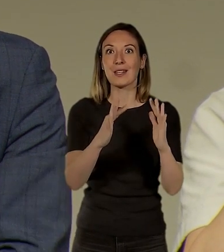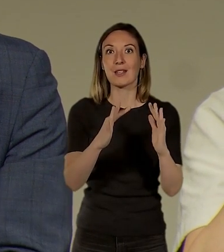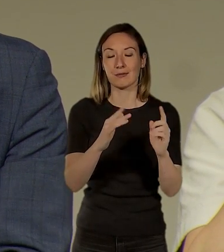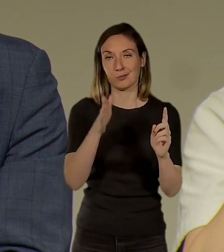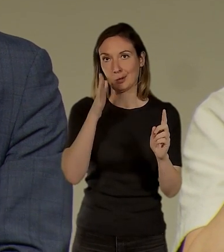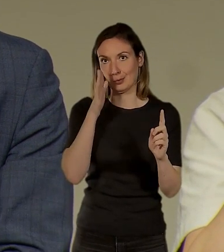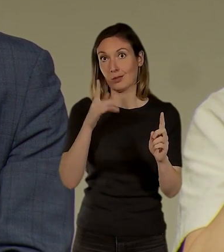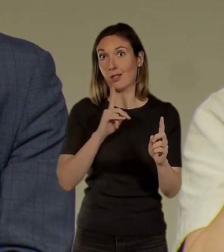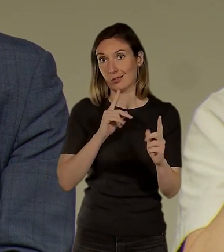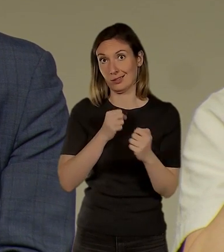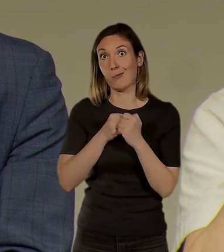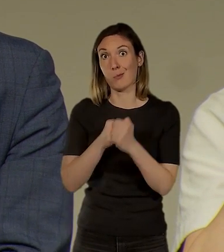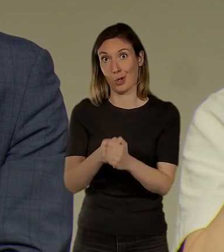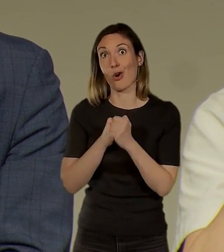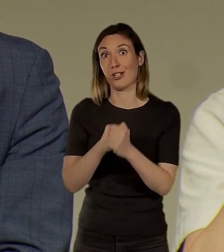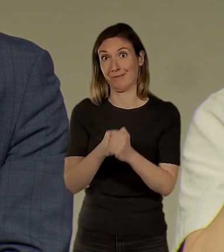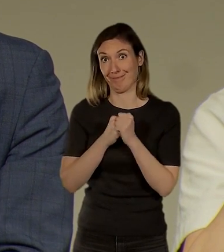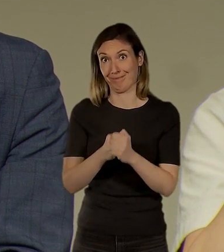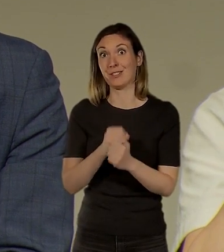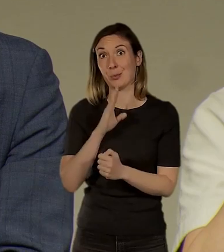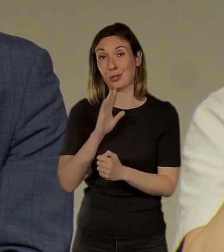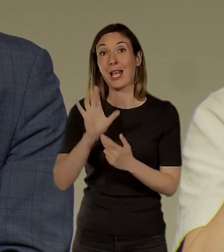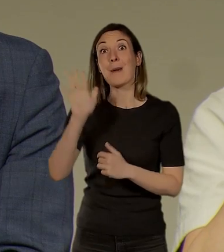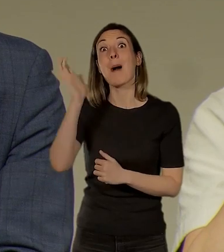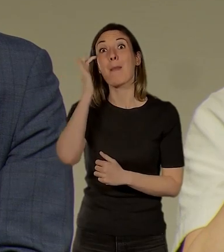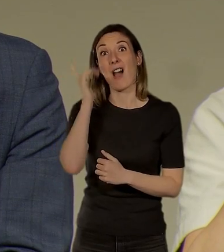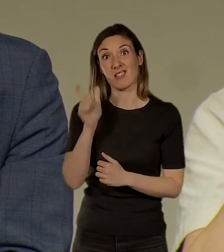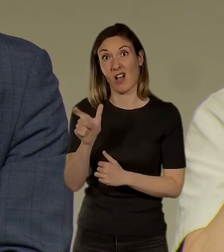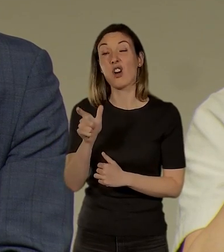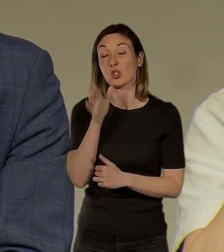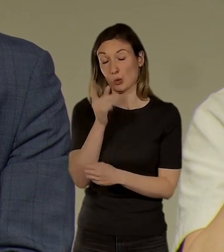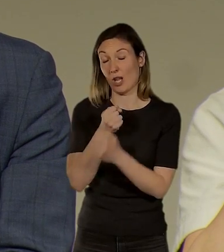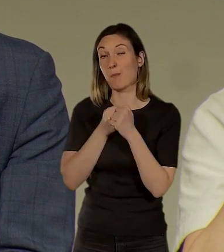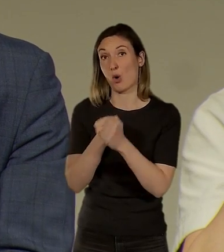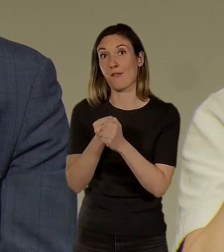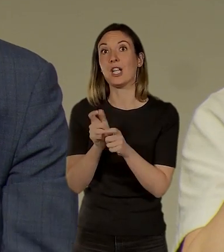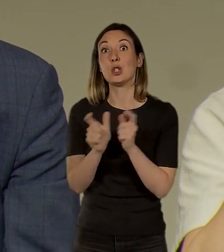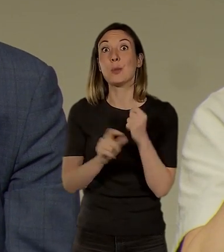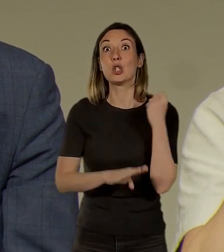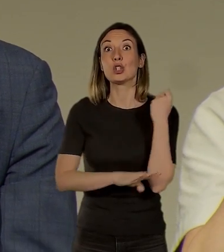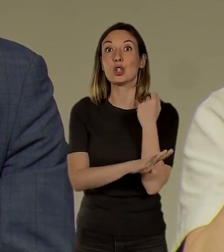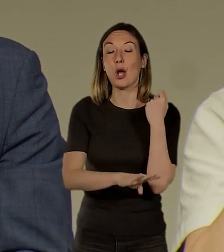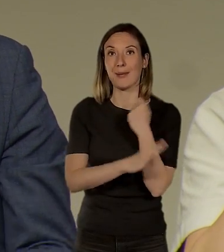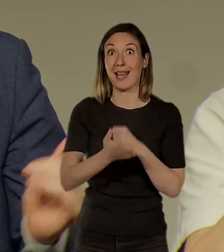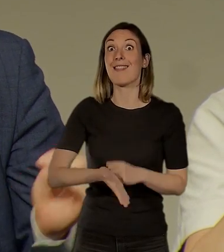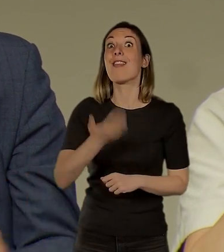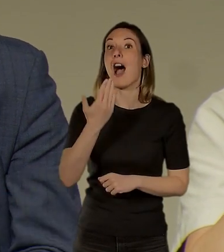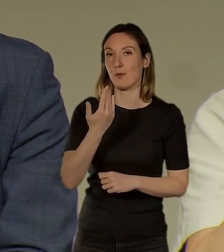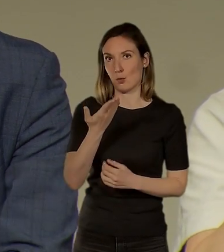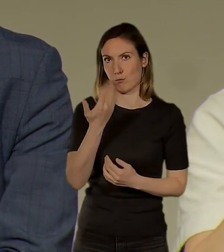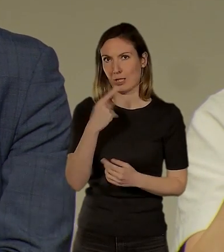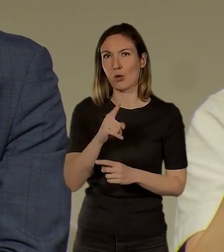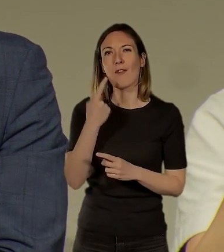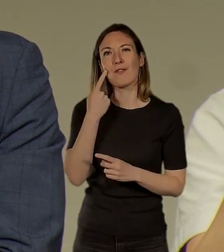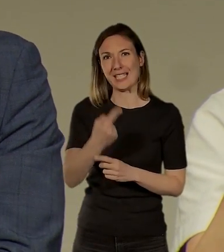svedeme velice lítý a krvavý boj s památkáři, protože ty stromy tam sice kdysi dávno byly, to jste viděli, jak tam byl ten